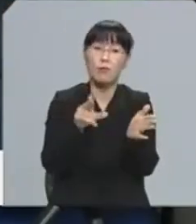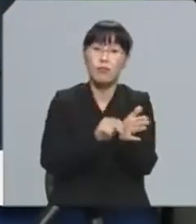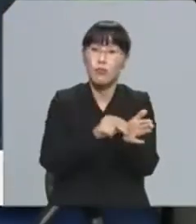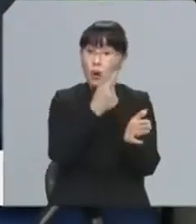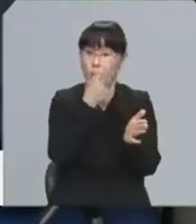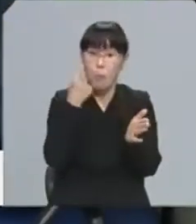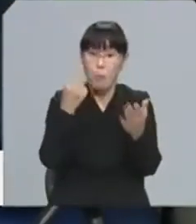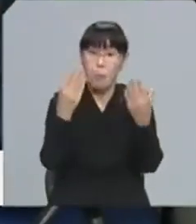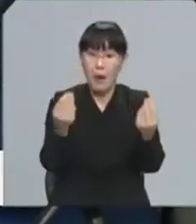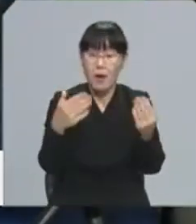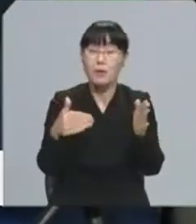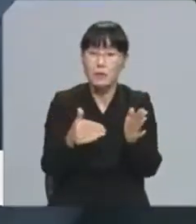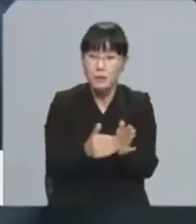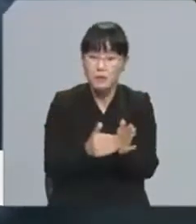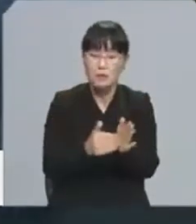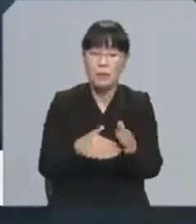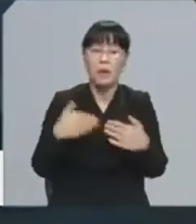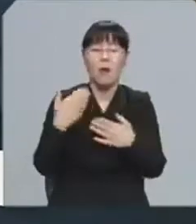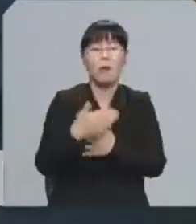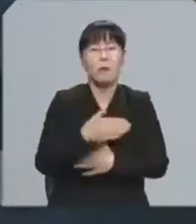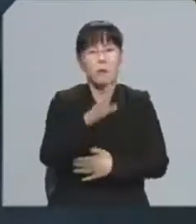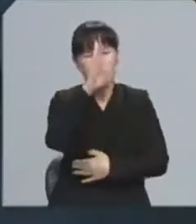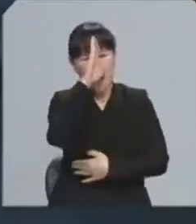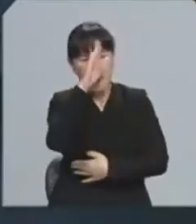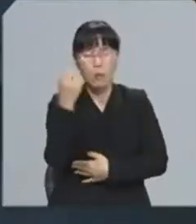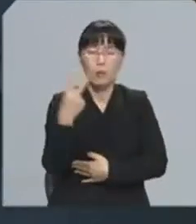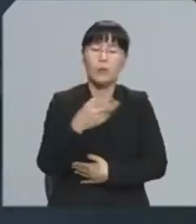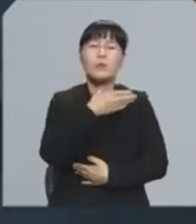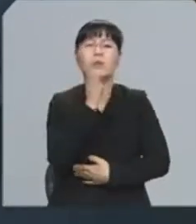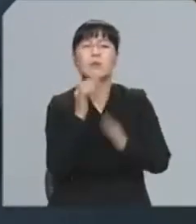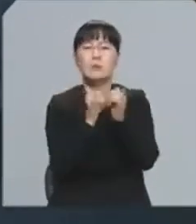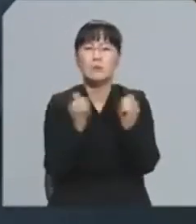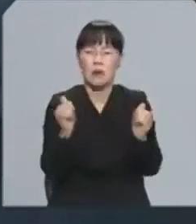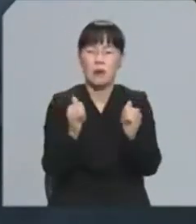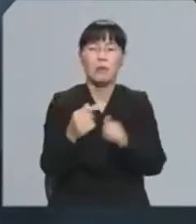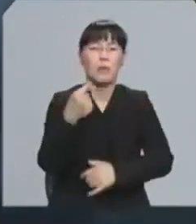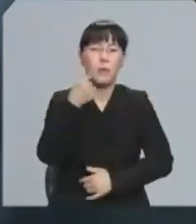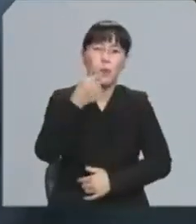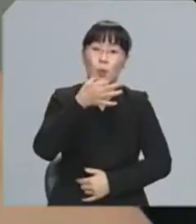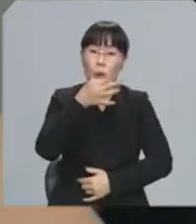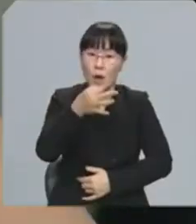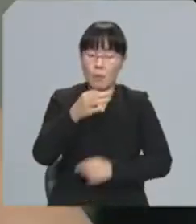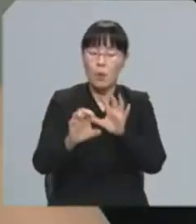것이 확인된 만큼 건강 취약계층은 편의를 위해 계절 독감 백신과